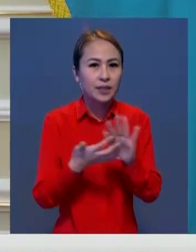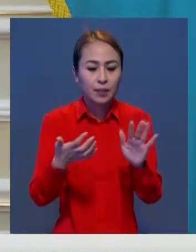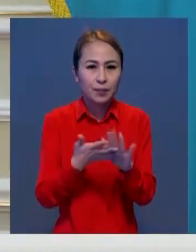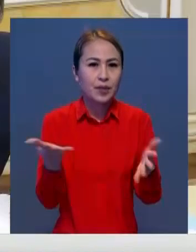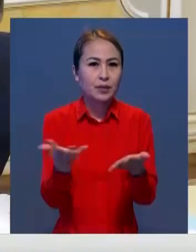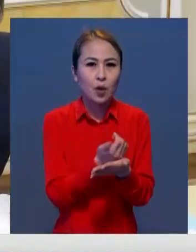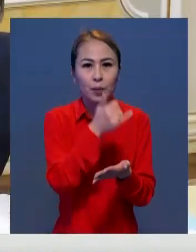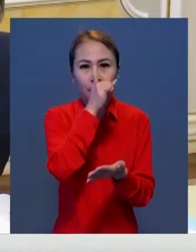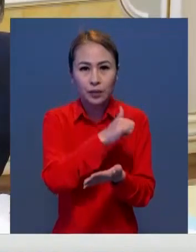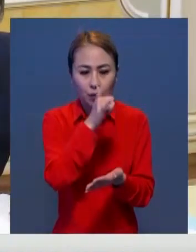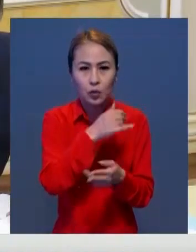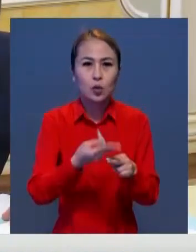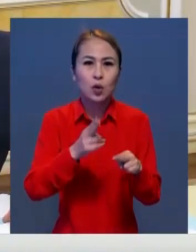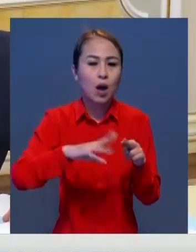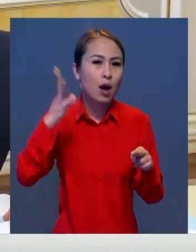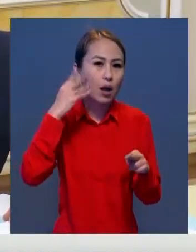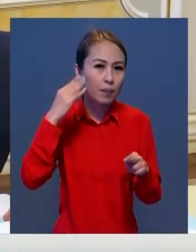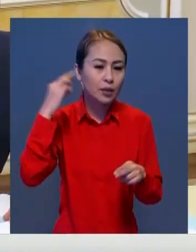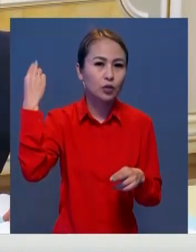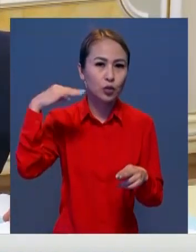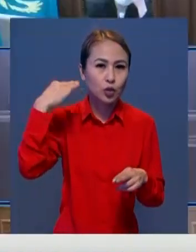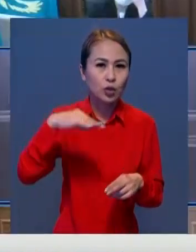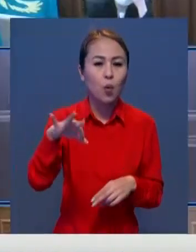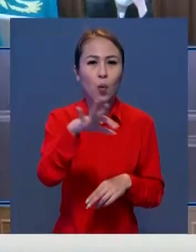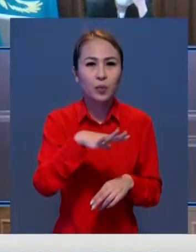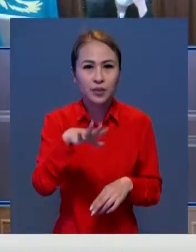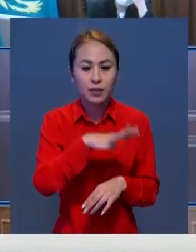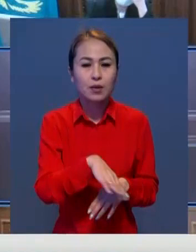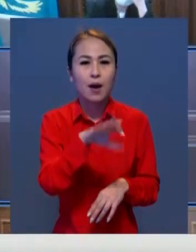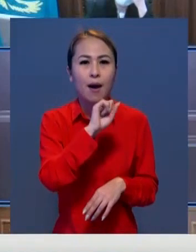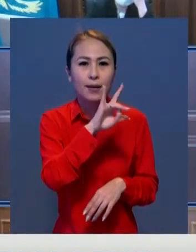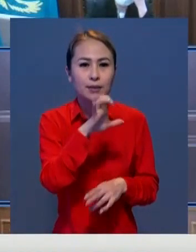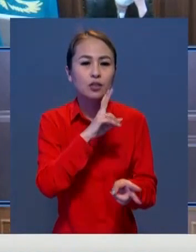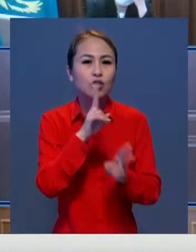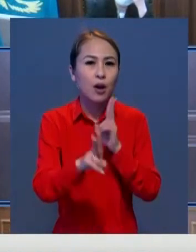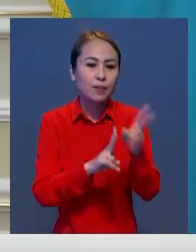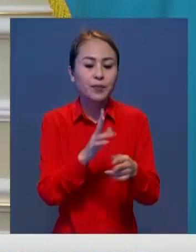қиналуда. Әсіресе Алматы, Түркістан облыстарынан арыз